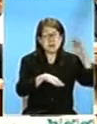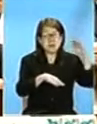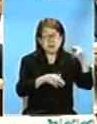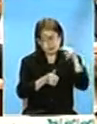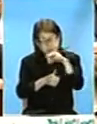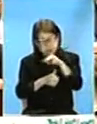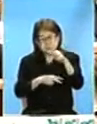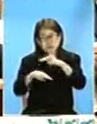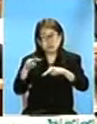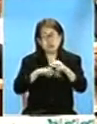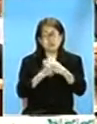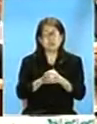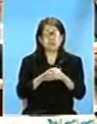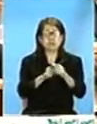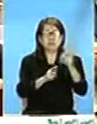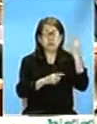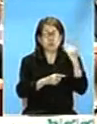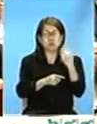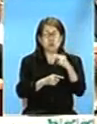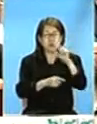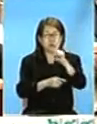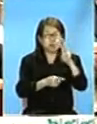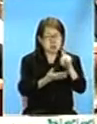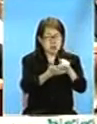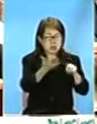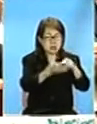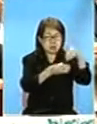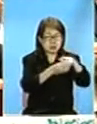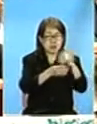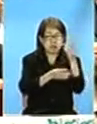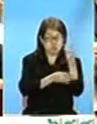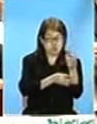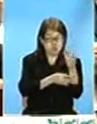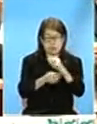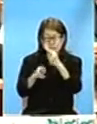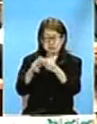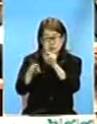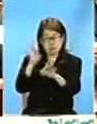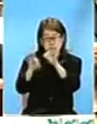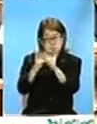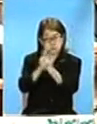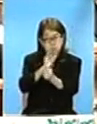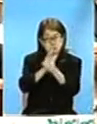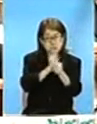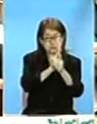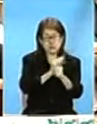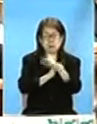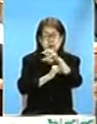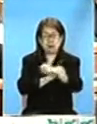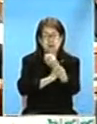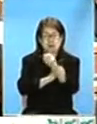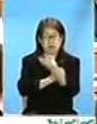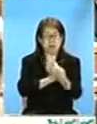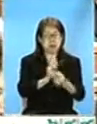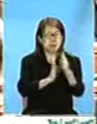าในอดีตเขาจึงแต่งตั้งกันเป็นส่วนใหญ่คราวนี้รัฐธรรมนูญฉบับนี้ครับซึ่งเป็น